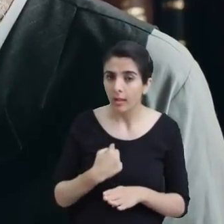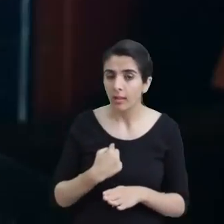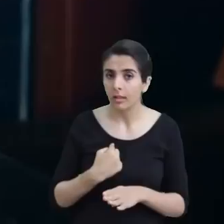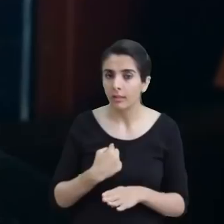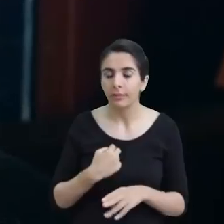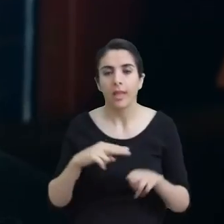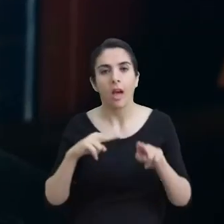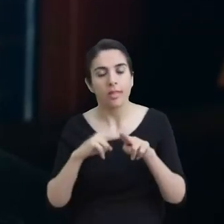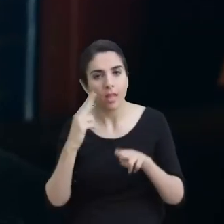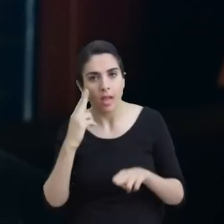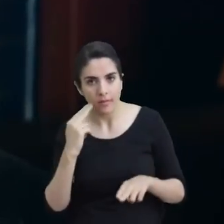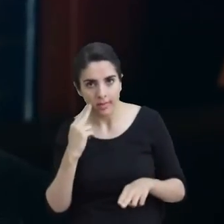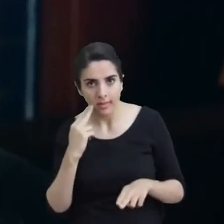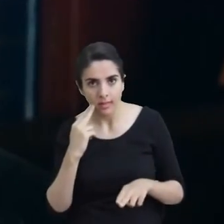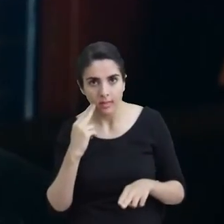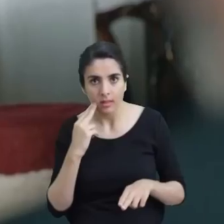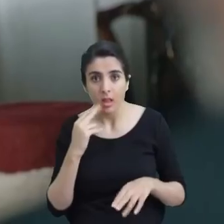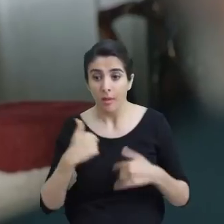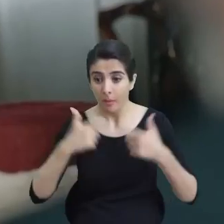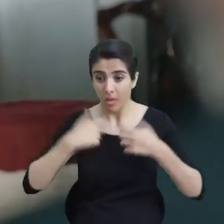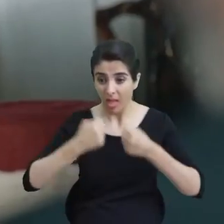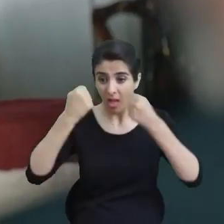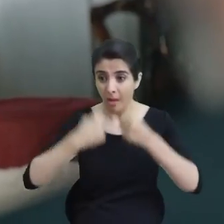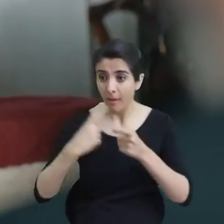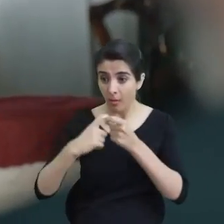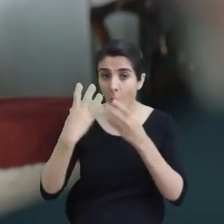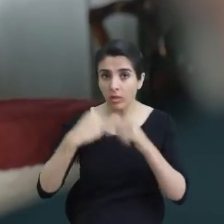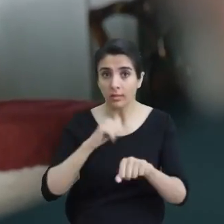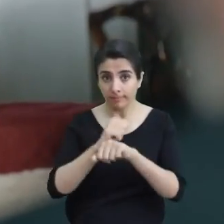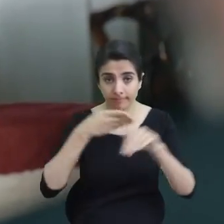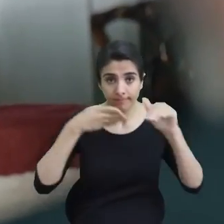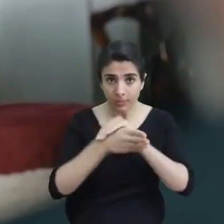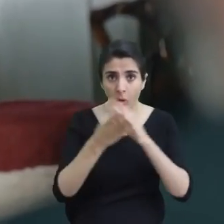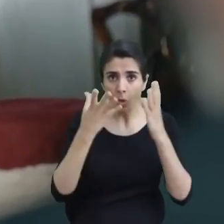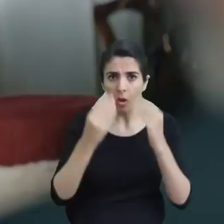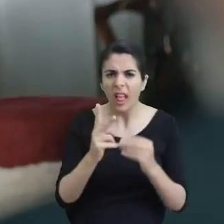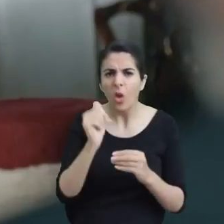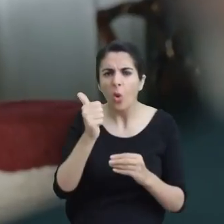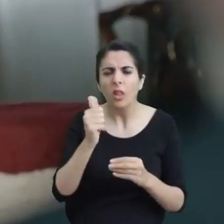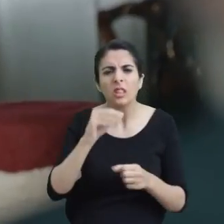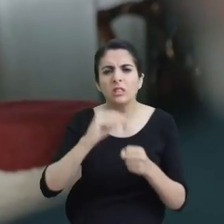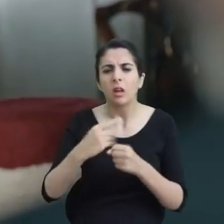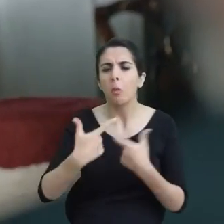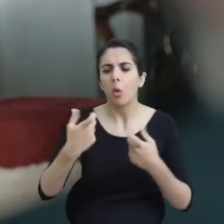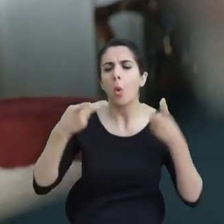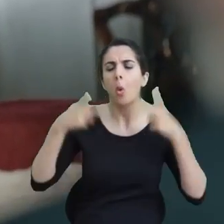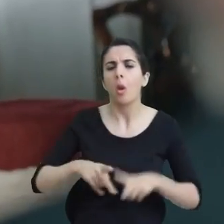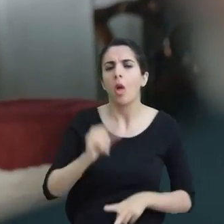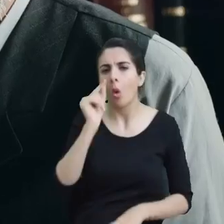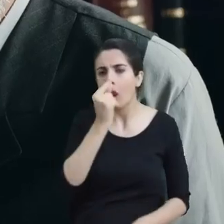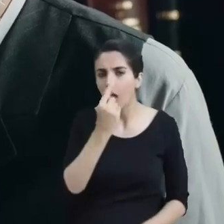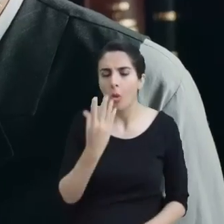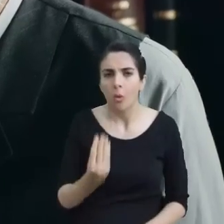de. Kadı efendi, eğer beni burada muhakeme eder ve zindana tıkarsanız, 2 gün içerisinde